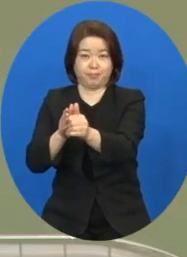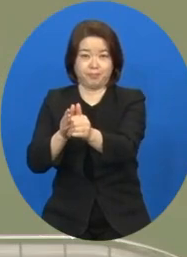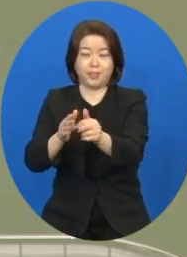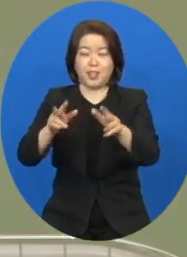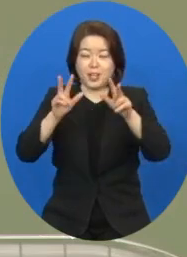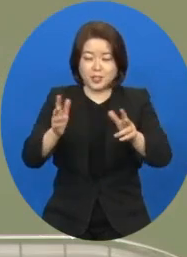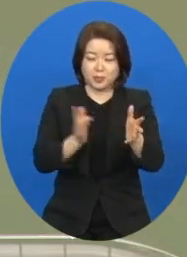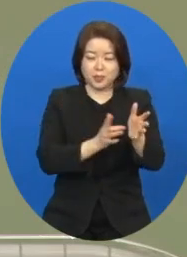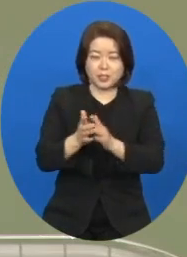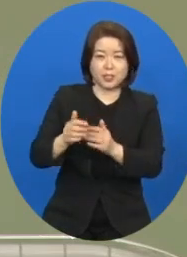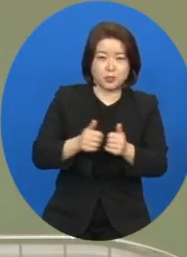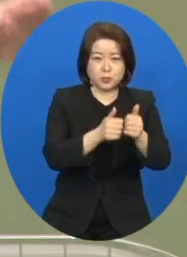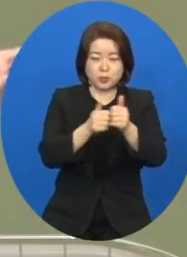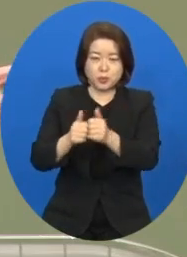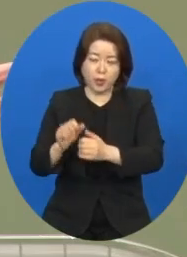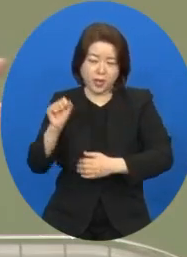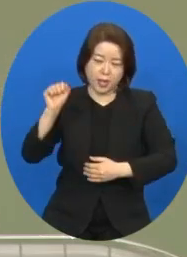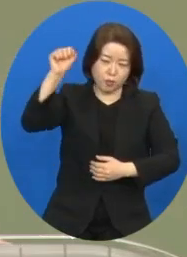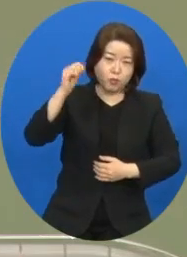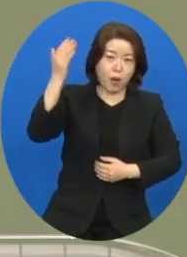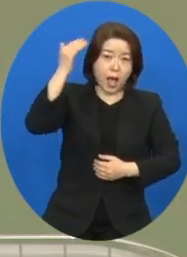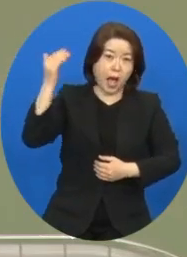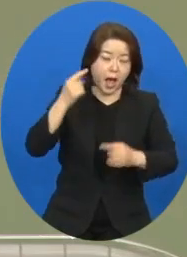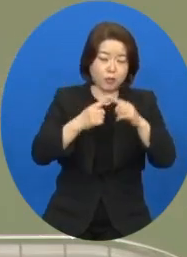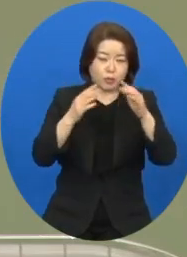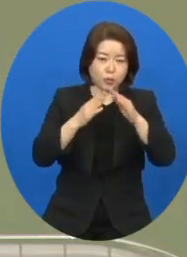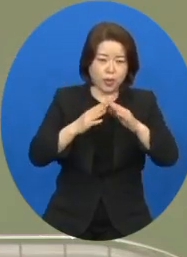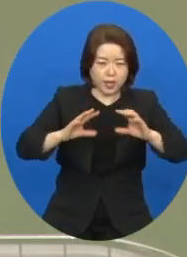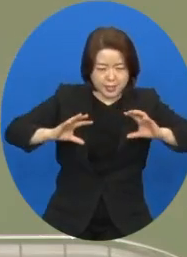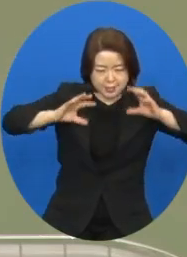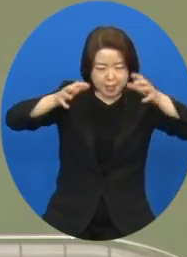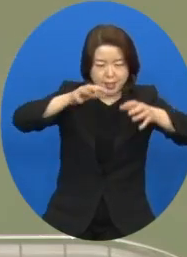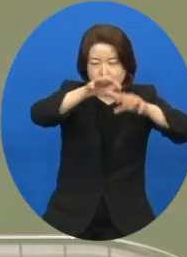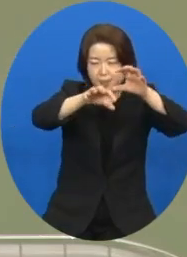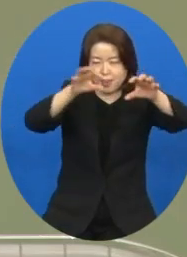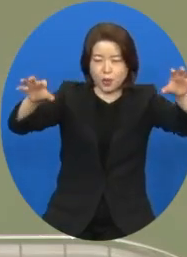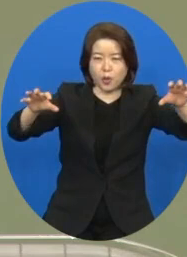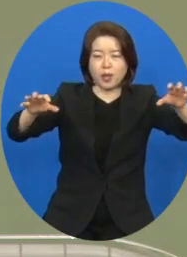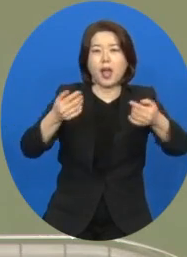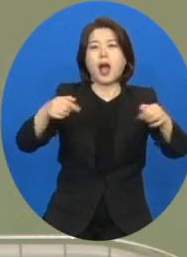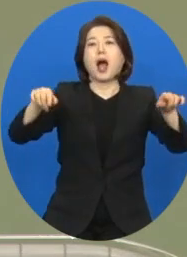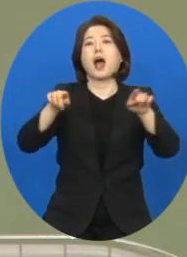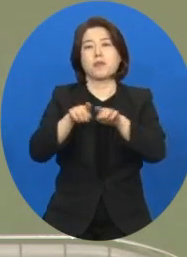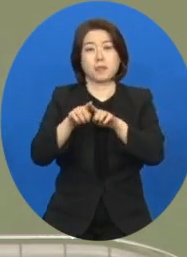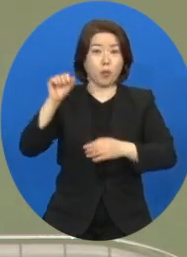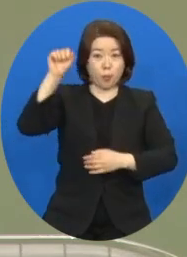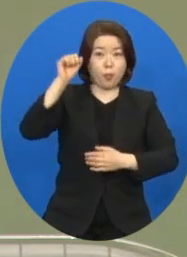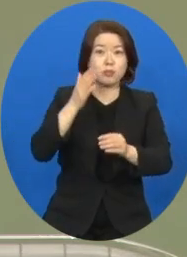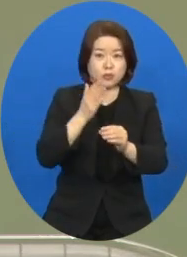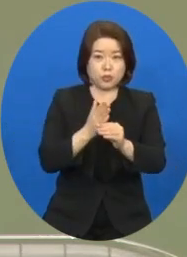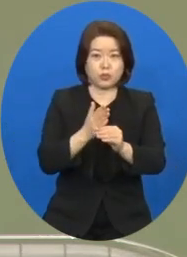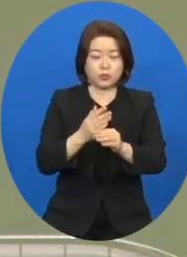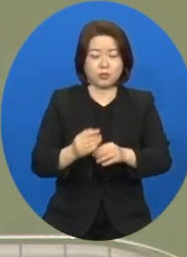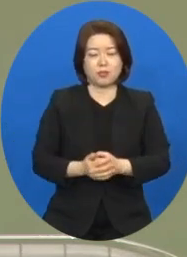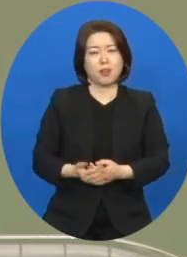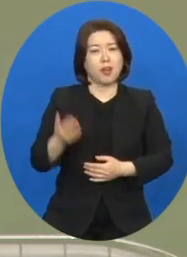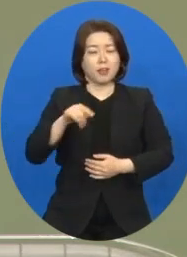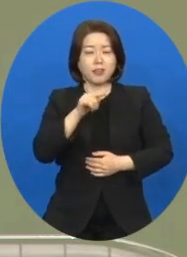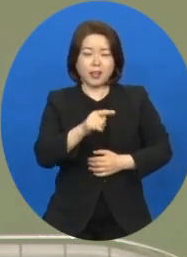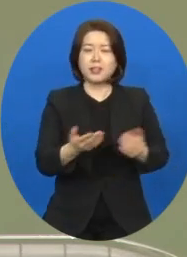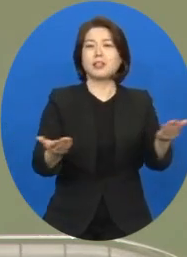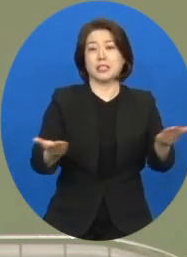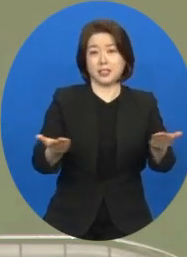운동을 한국교회와 전 세계에 펼치고 있습니다. 그런데 이렇게 예수 동행 일기를 쓰는